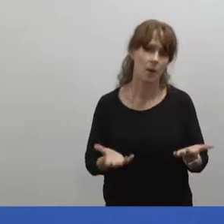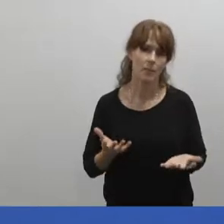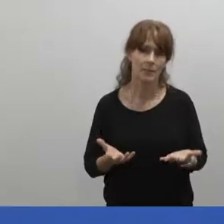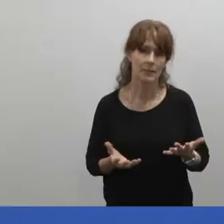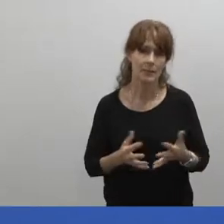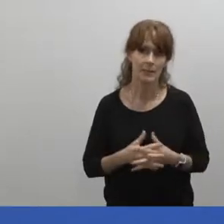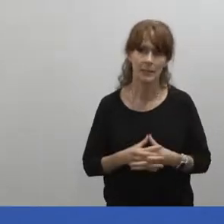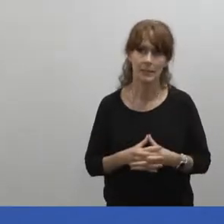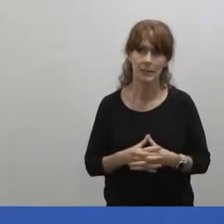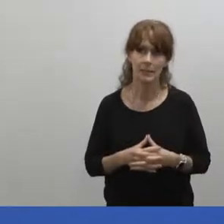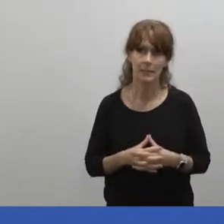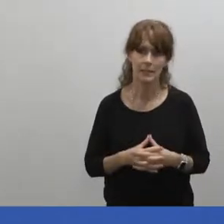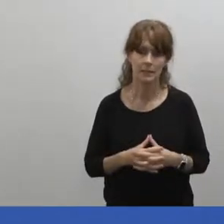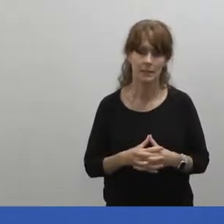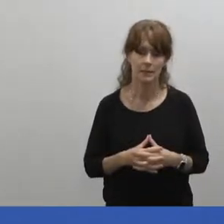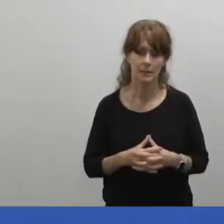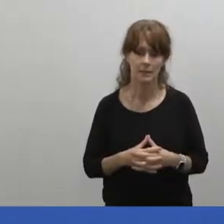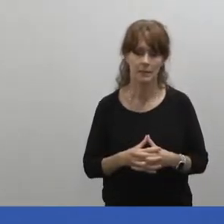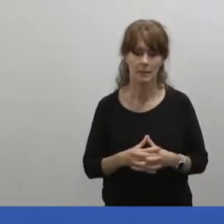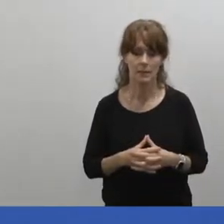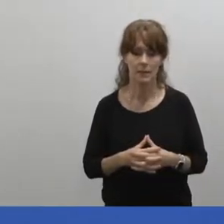dương khiêm kết thả